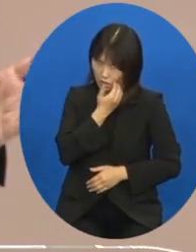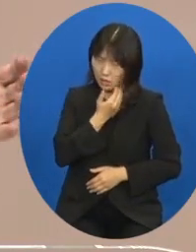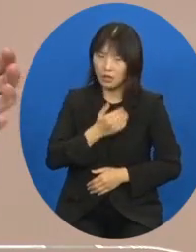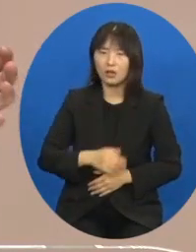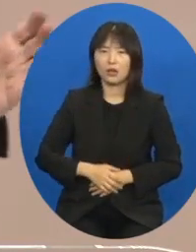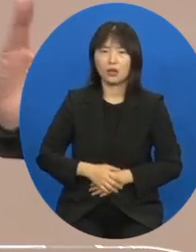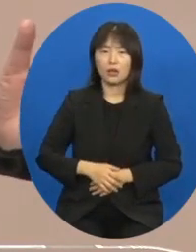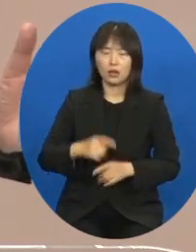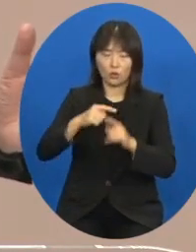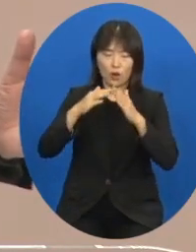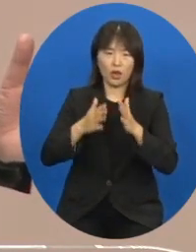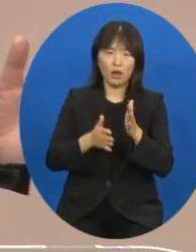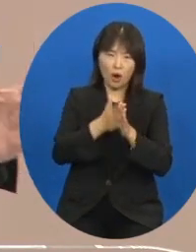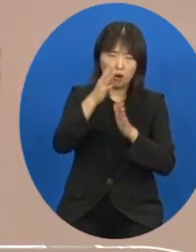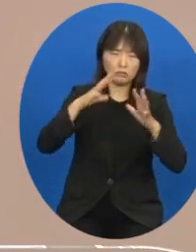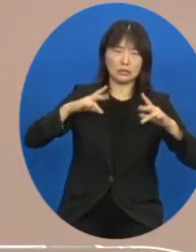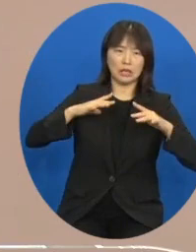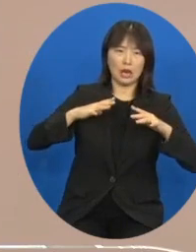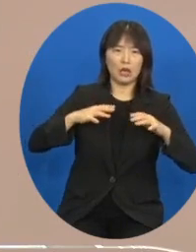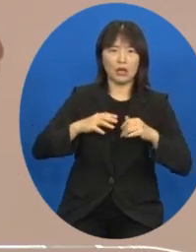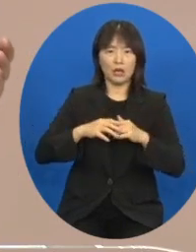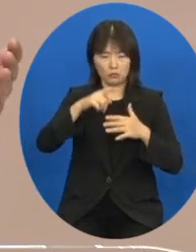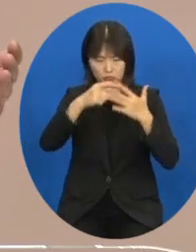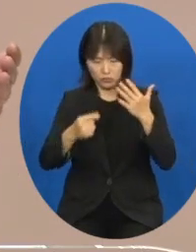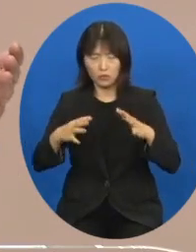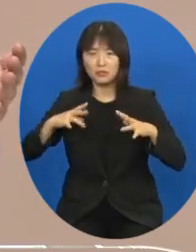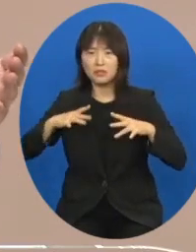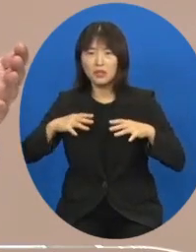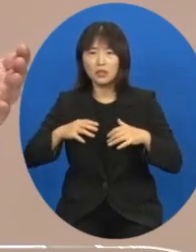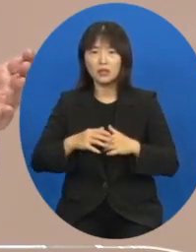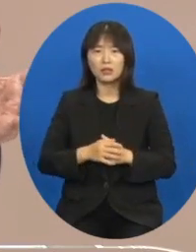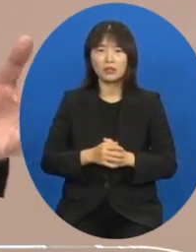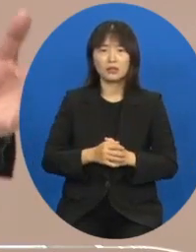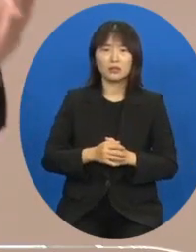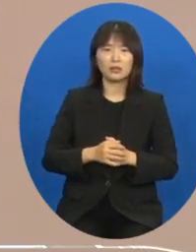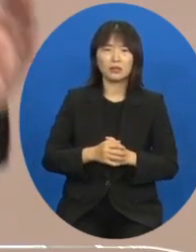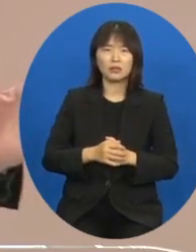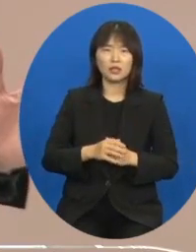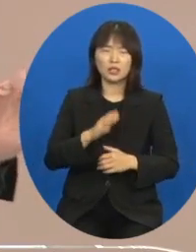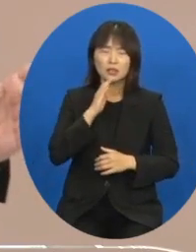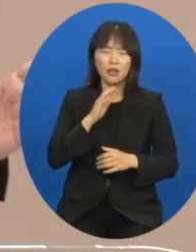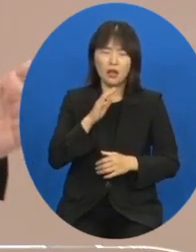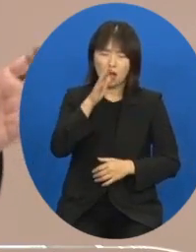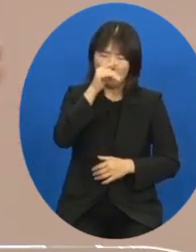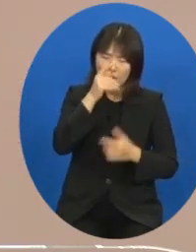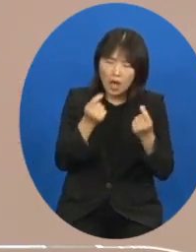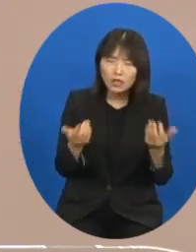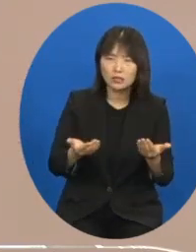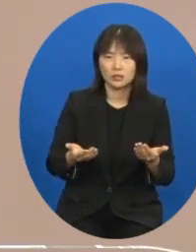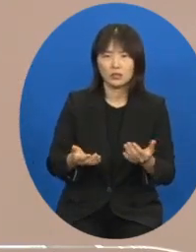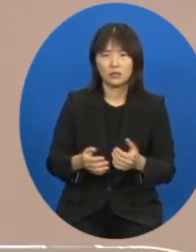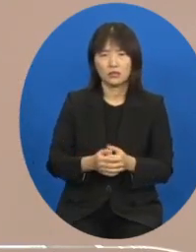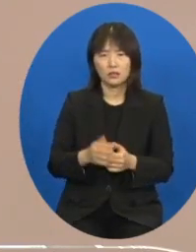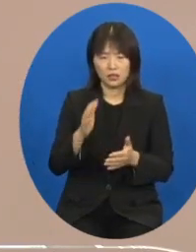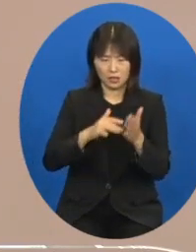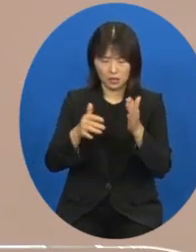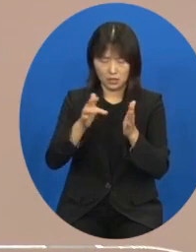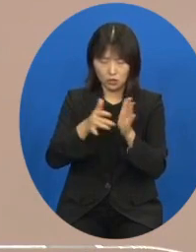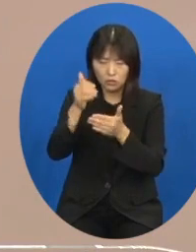교회 건물 자랑하고, 시설 자랑하고, 프로그램 자랑하고, 그 진짜 바보 같은 일이에요.